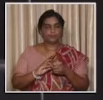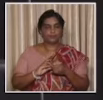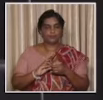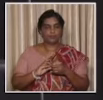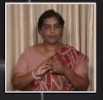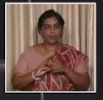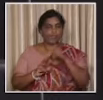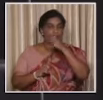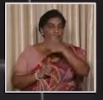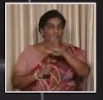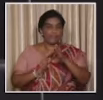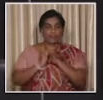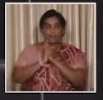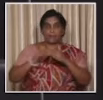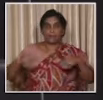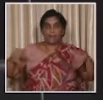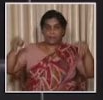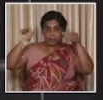වැවයි දාගබයි